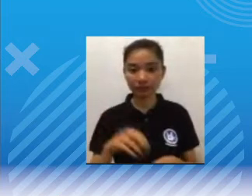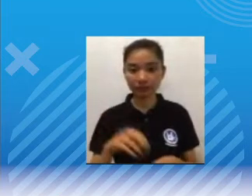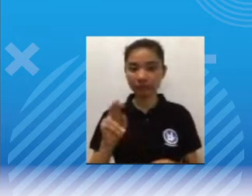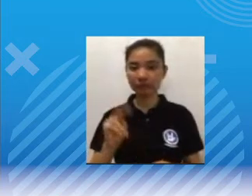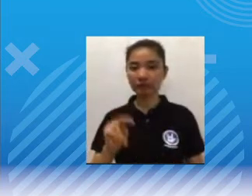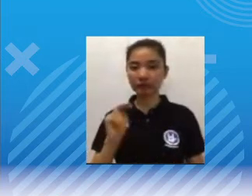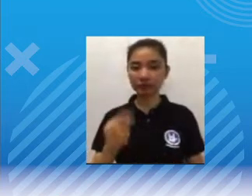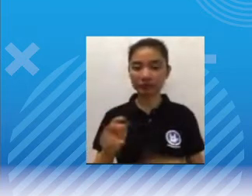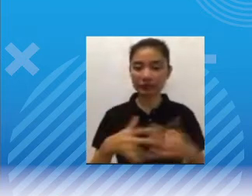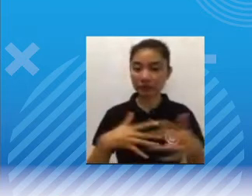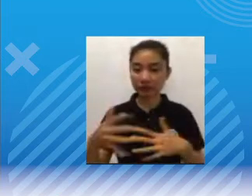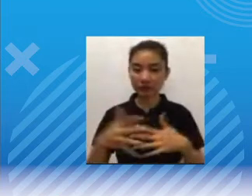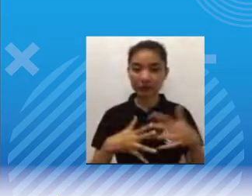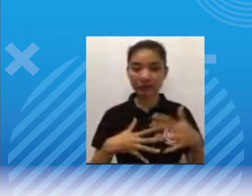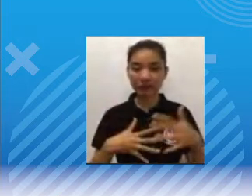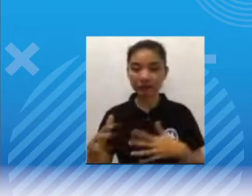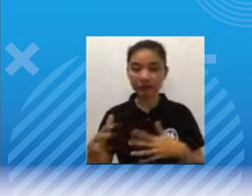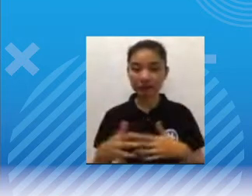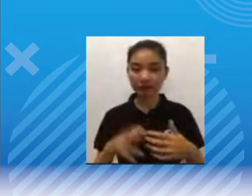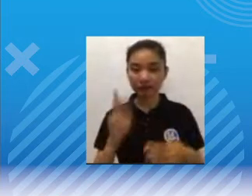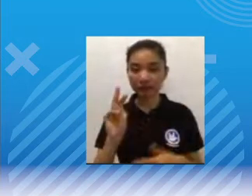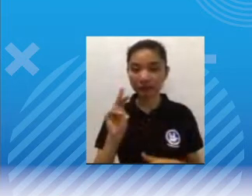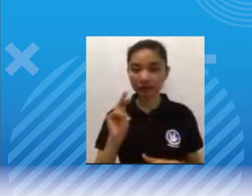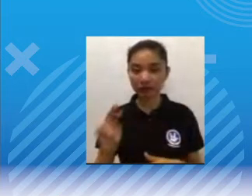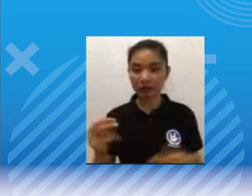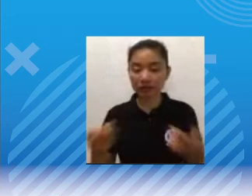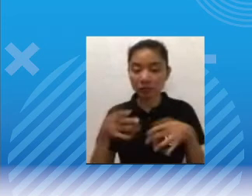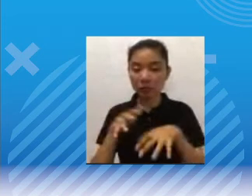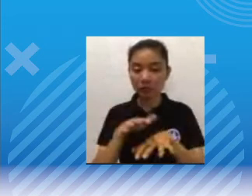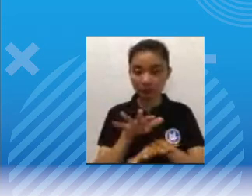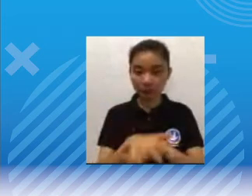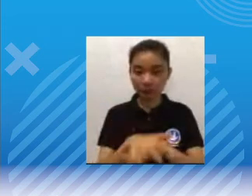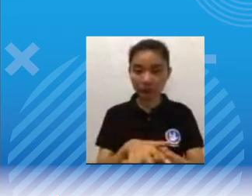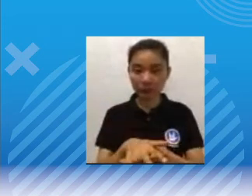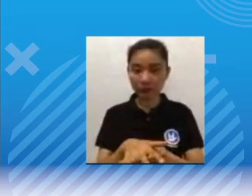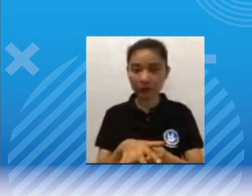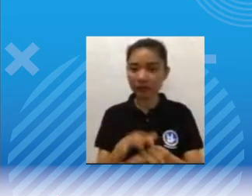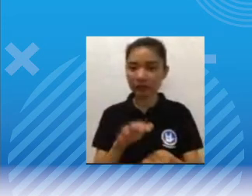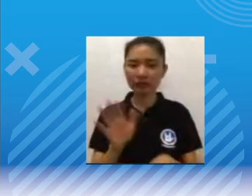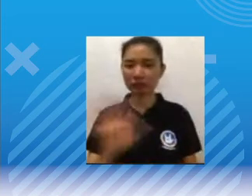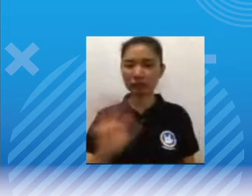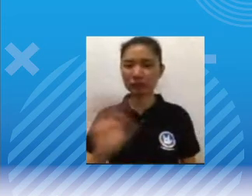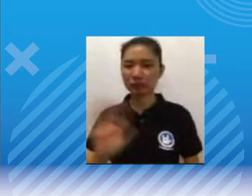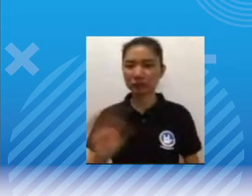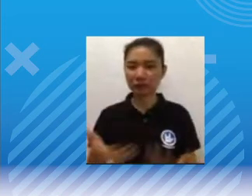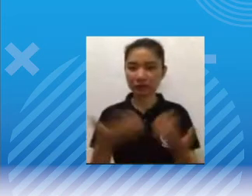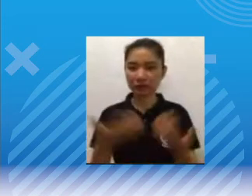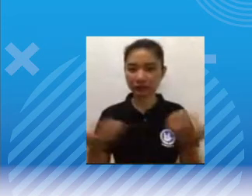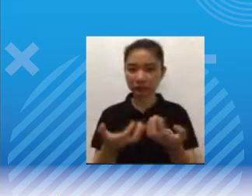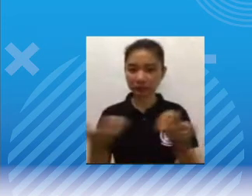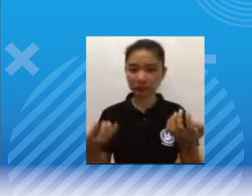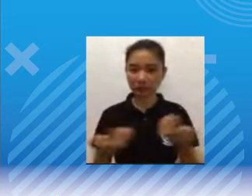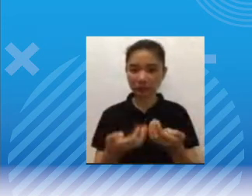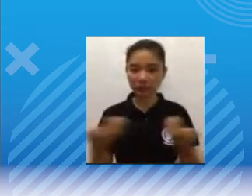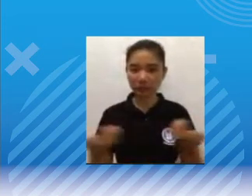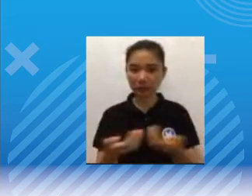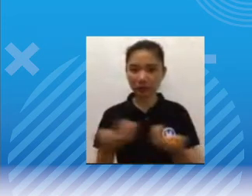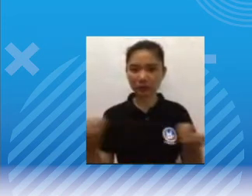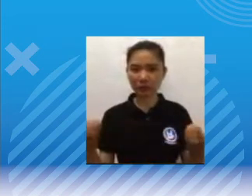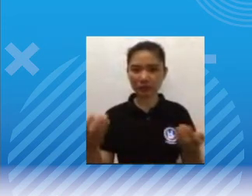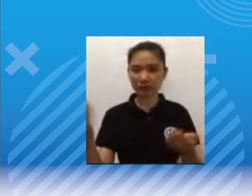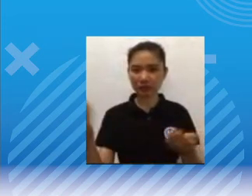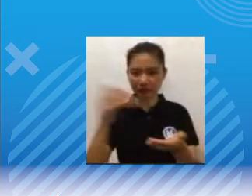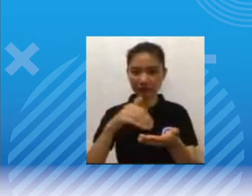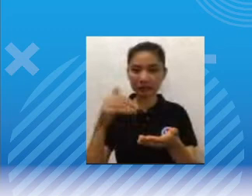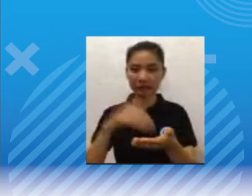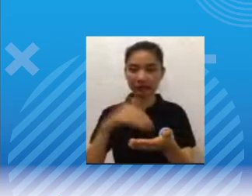na integrate yung mga subjects na dapat hindi sila hiwa-hiwalay or hindi sila chunk na pinag-aaralan ng mga bata para